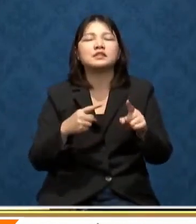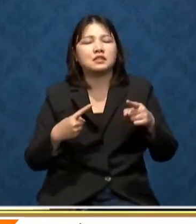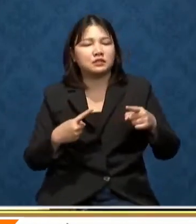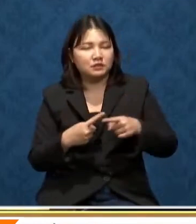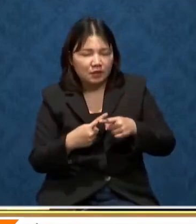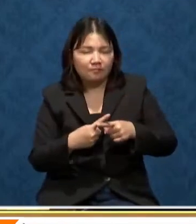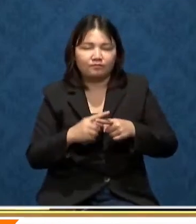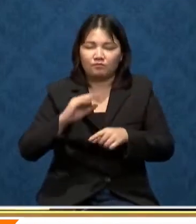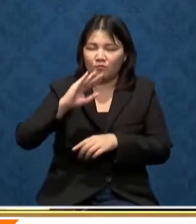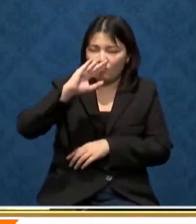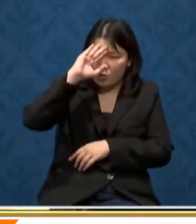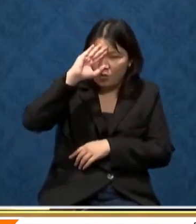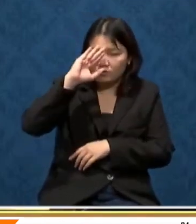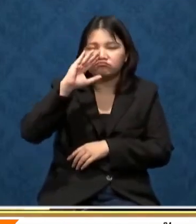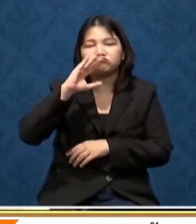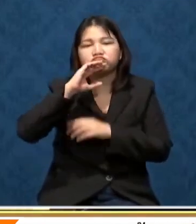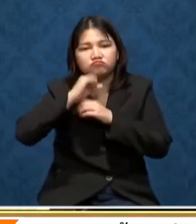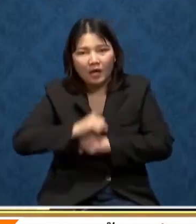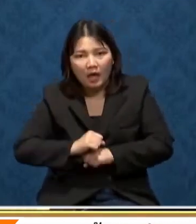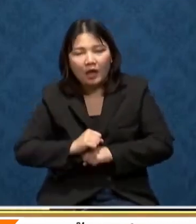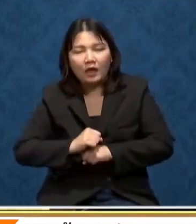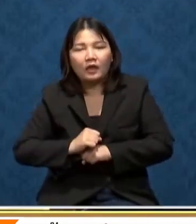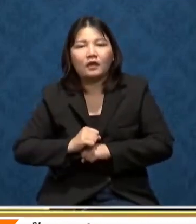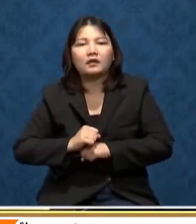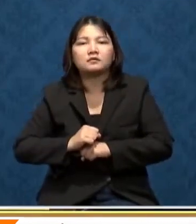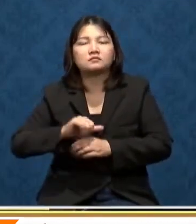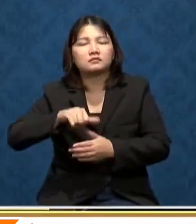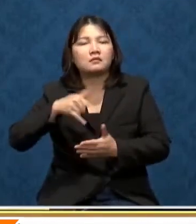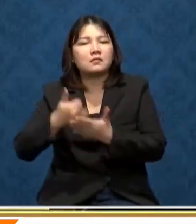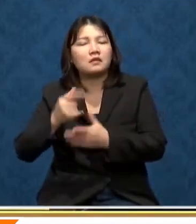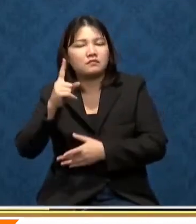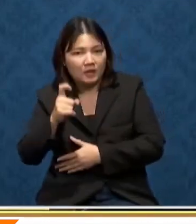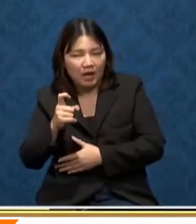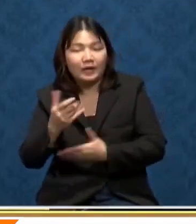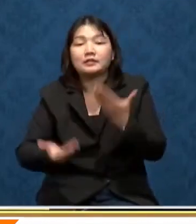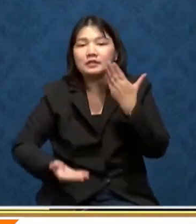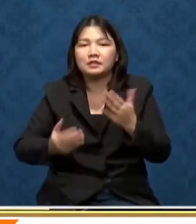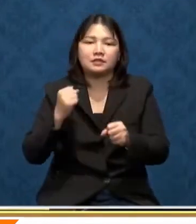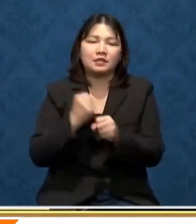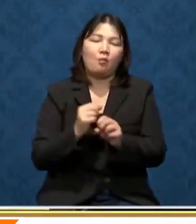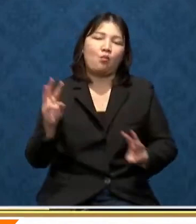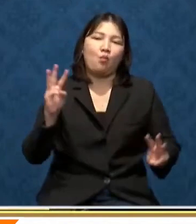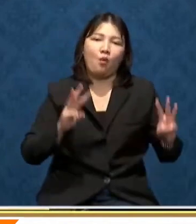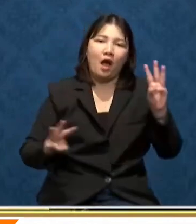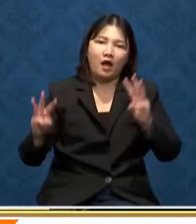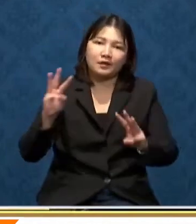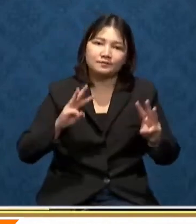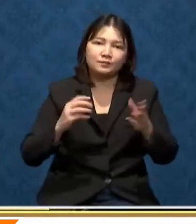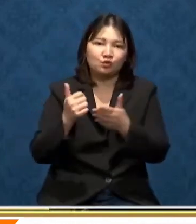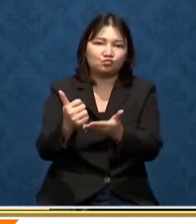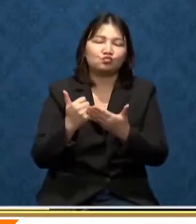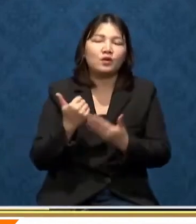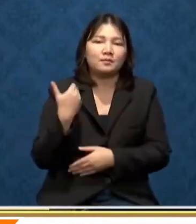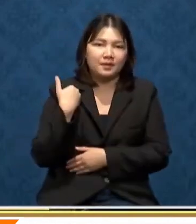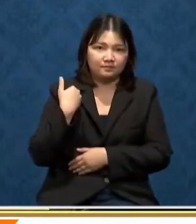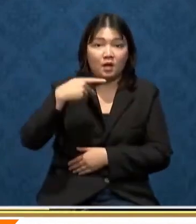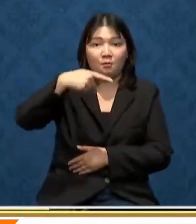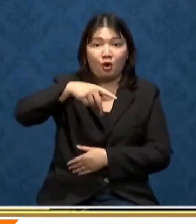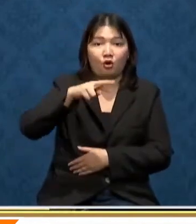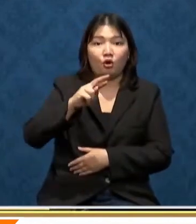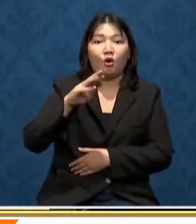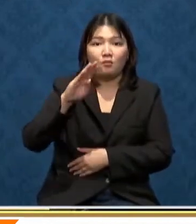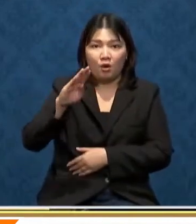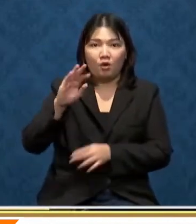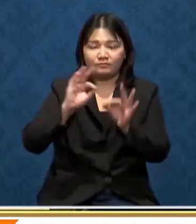เสียชีวิตหรือว่างงานพูดง่ายๆว่าวัตถุประสงค์ของพระราชบัญญัติหรือกอง